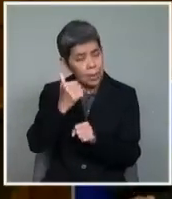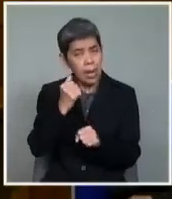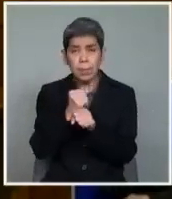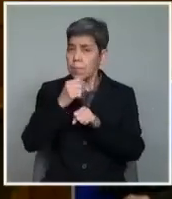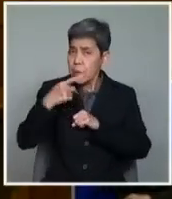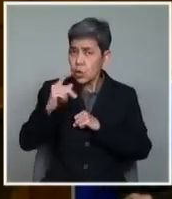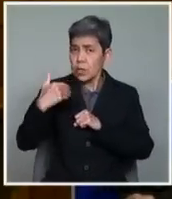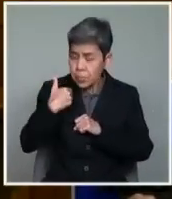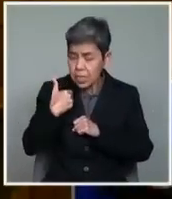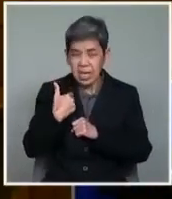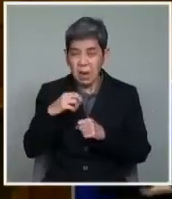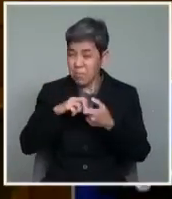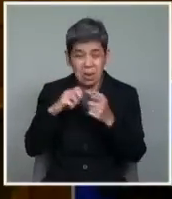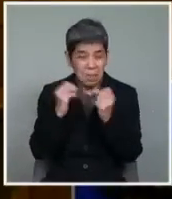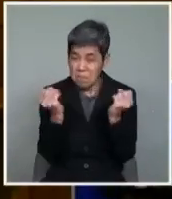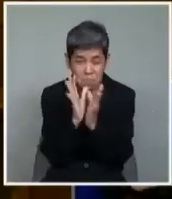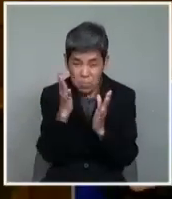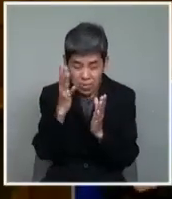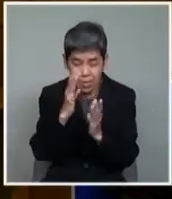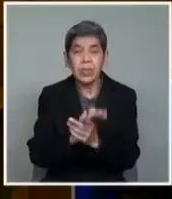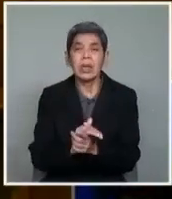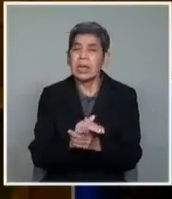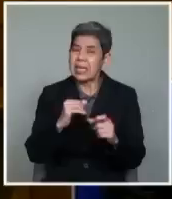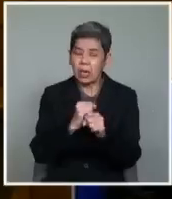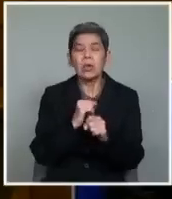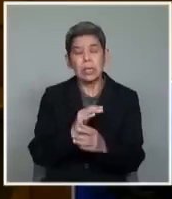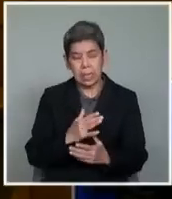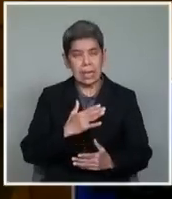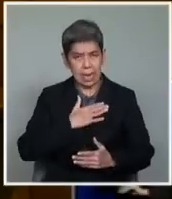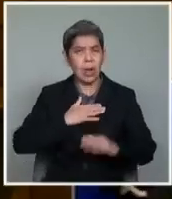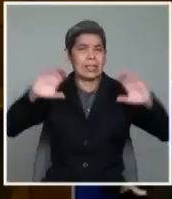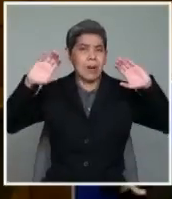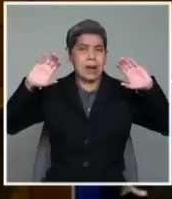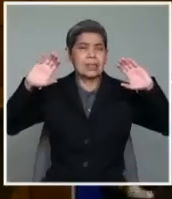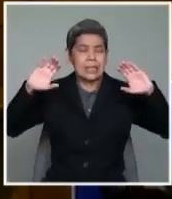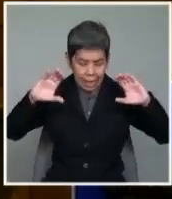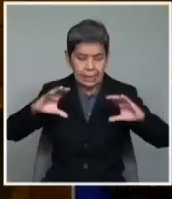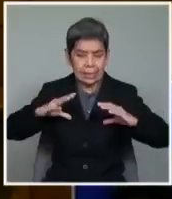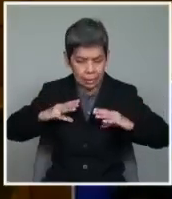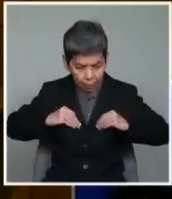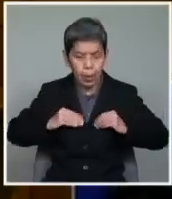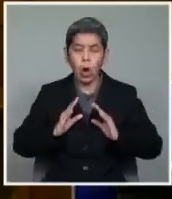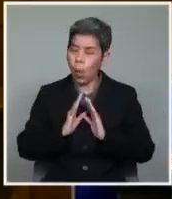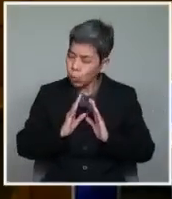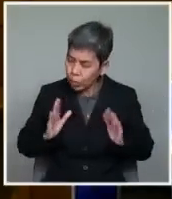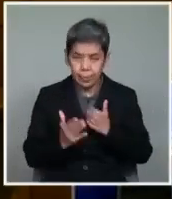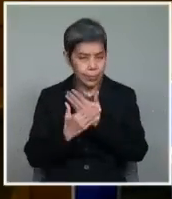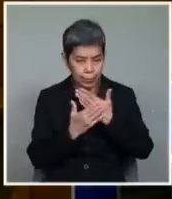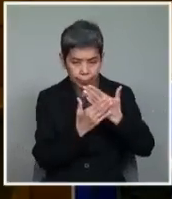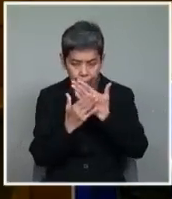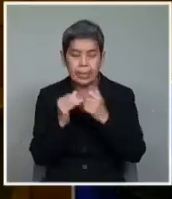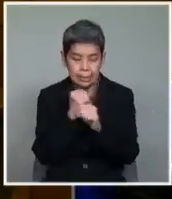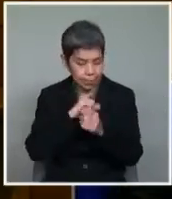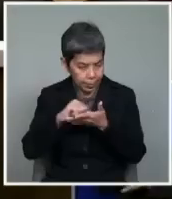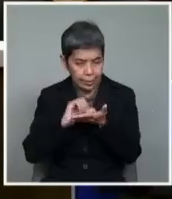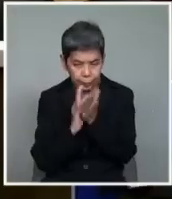ชน์และก็ไม่ก่อให้เกิดปัญหาใหม่แทรกซ้อนติดตามมารัฐบาลจะขอขอบคุณเป็นอย่างยิ่งนะครับและจะรับไปพิจารณาดำเนิน